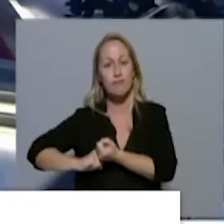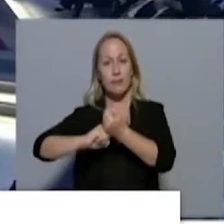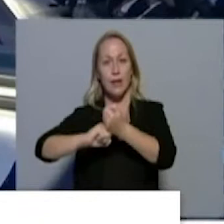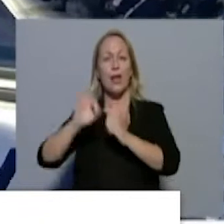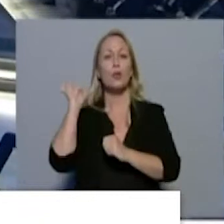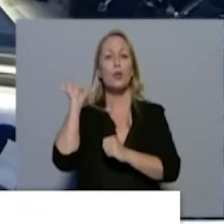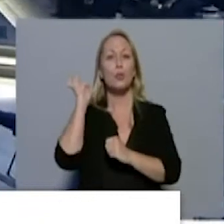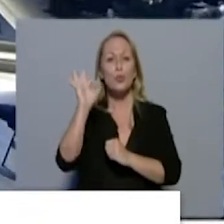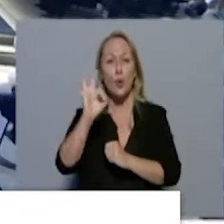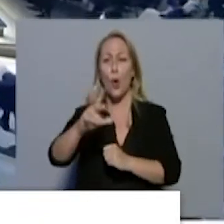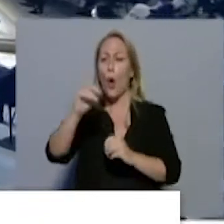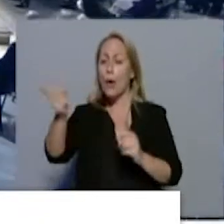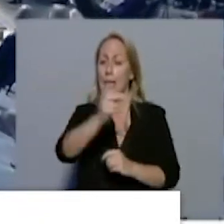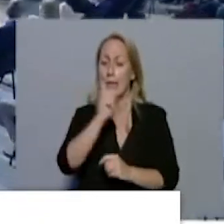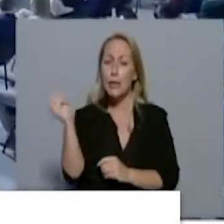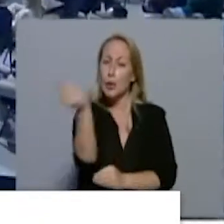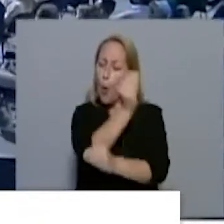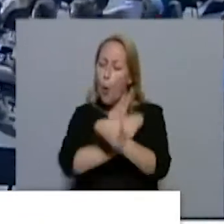δυνατή συμμετοχή της κοινωνίας.